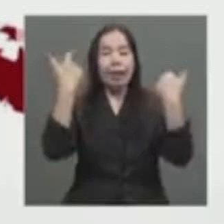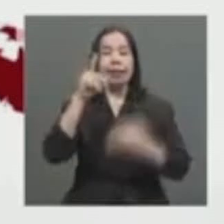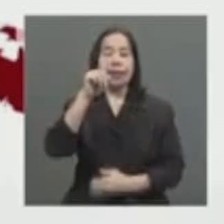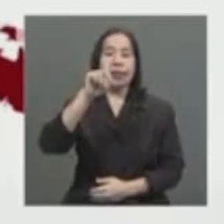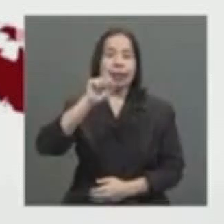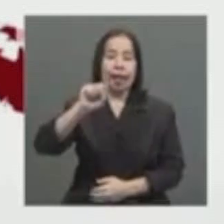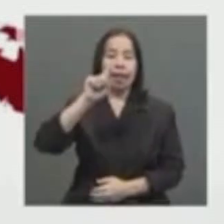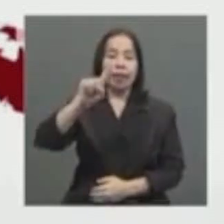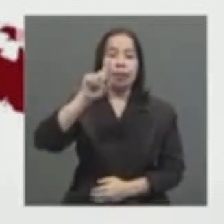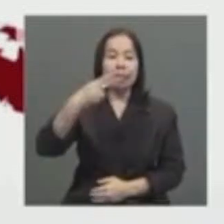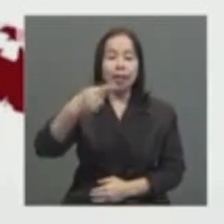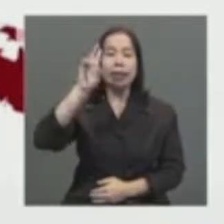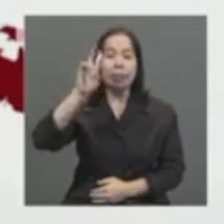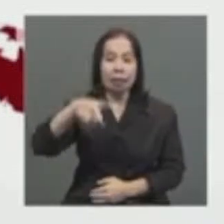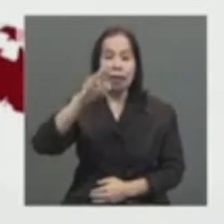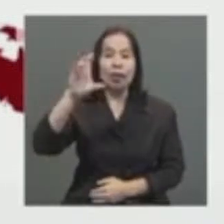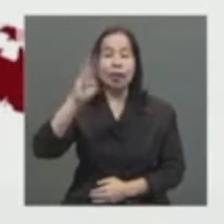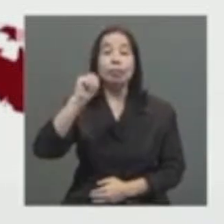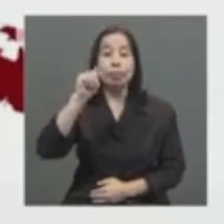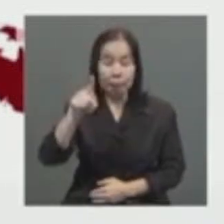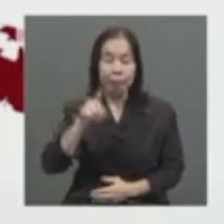รายที่ดีขึ้นและหายแล้วหนึ่งแสนเจ็ดหมื่นเจ็ดพัน141